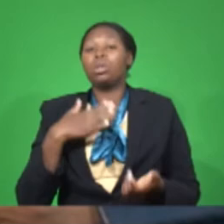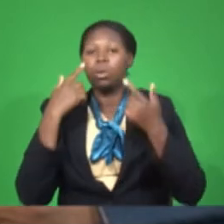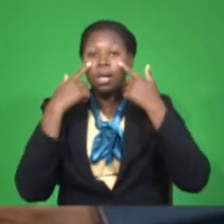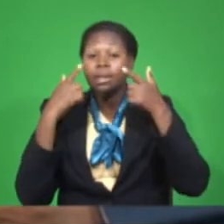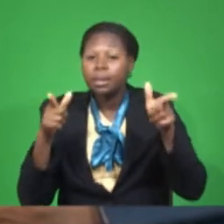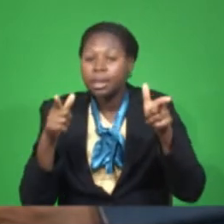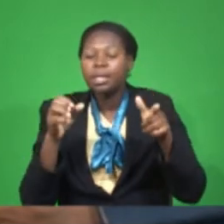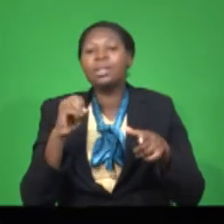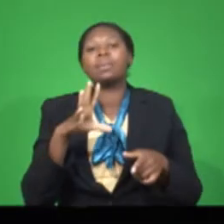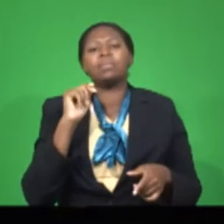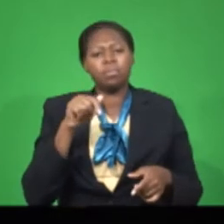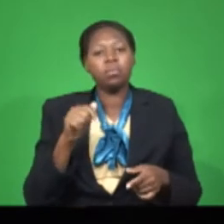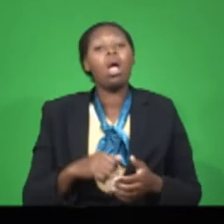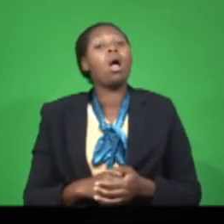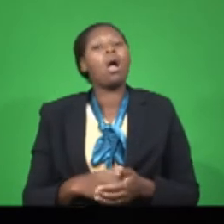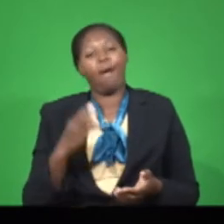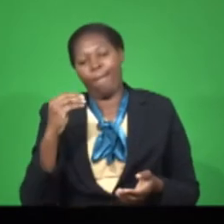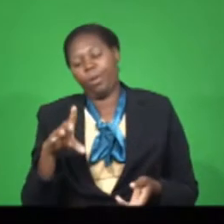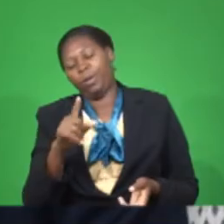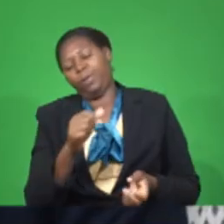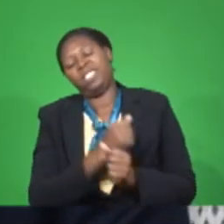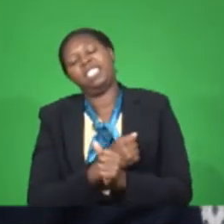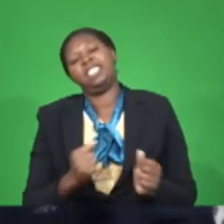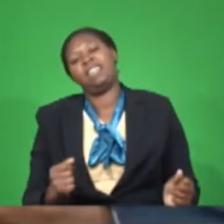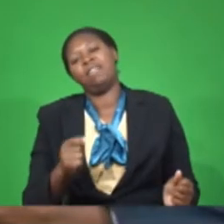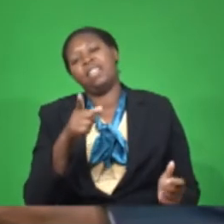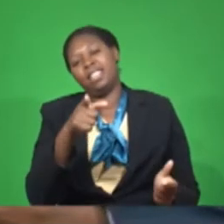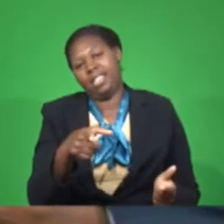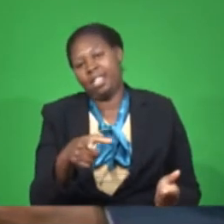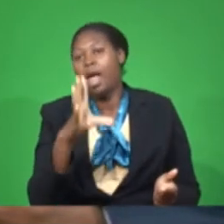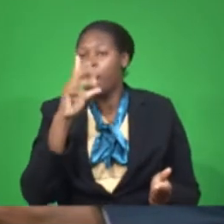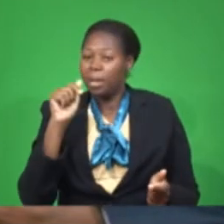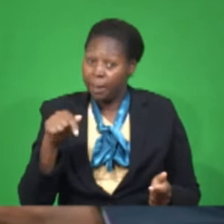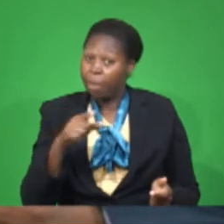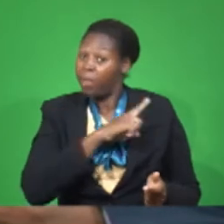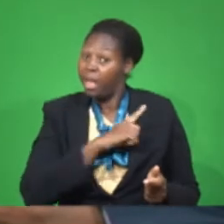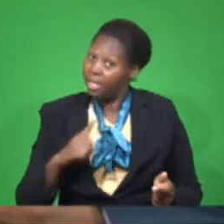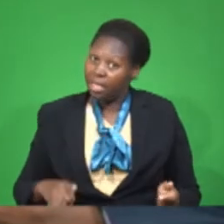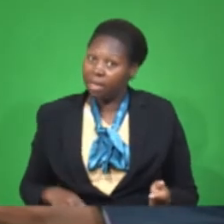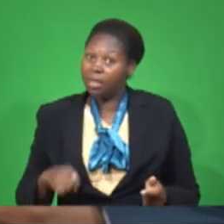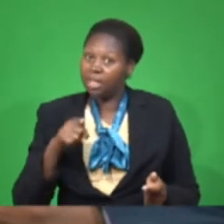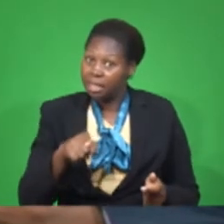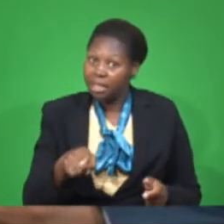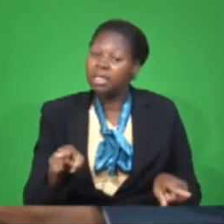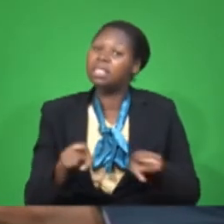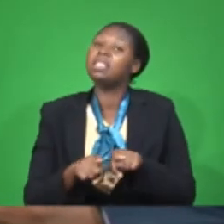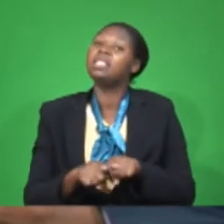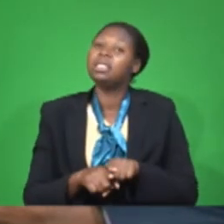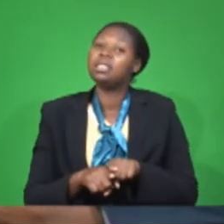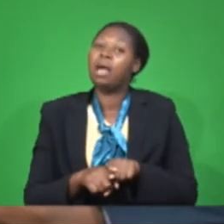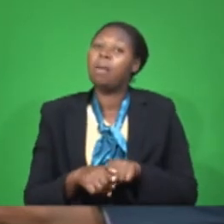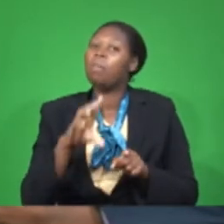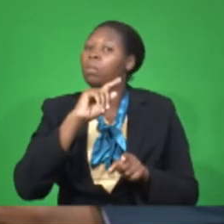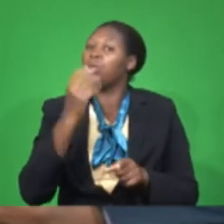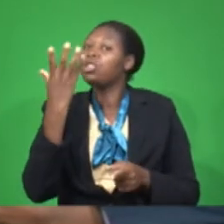wa David. Oh, but David wacha arikutaurwa pakaka. Ndiye David uya kuchiva mukadzi womunhu wokumirisa mukadzi womusoja wake.